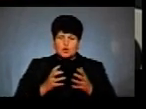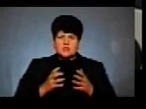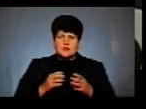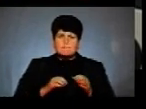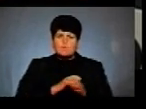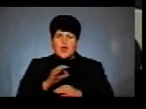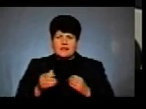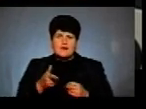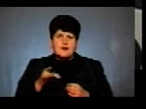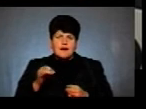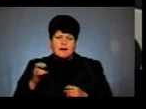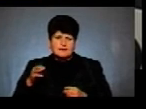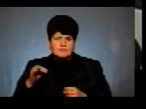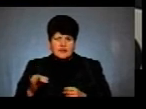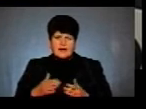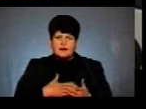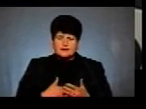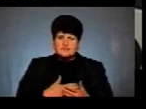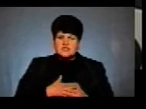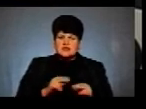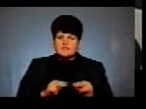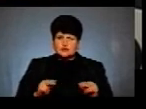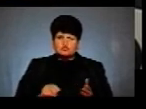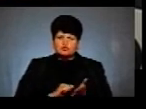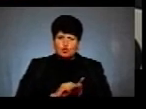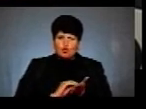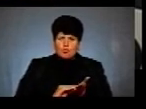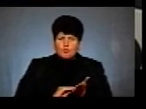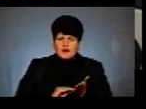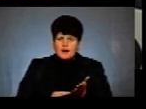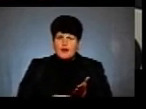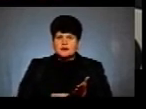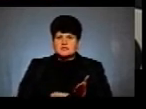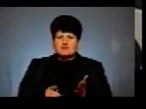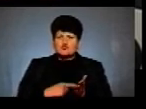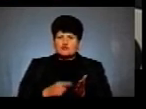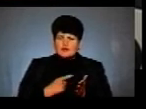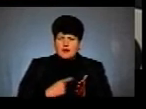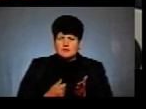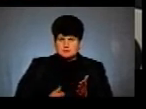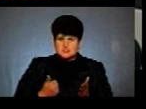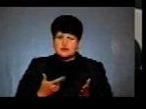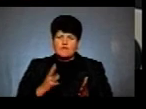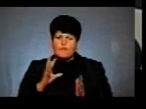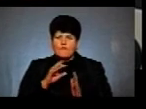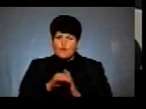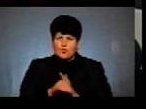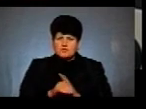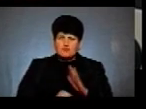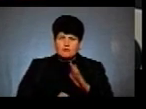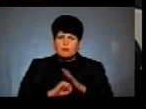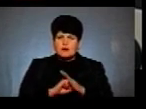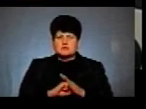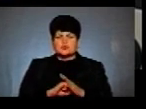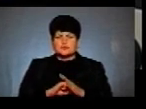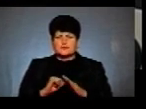гранти, ну і, само собою, активність наших викладачів щодо публікації у журналах престижних, таких, які входять в базу Web of